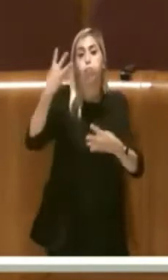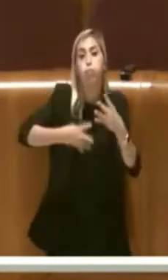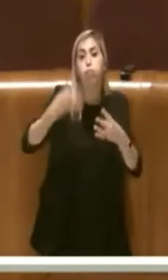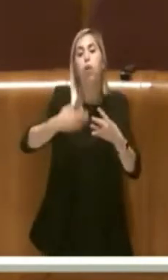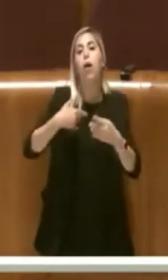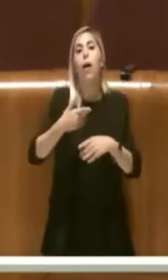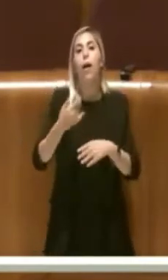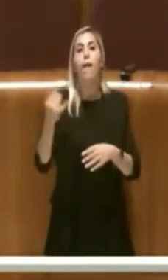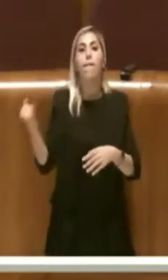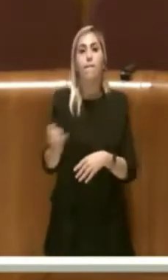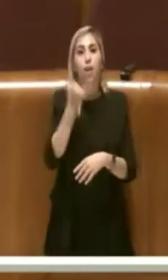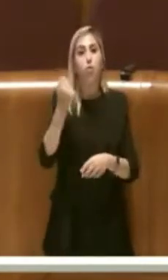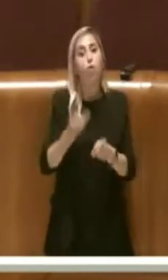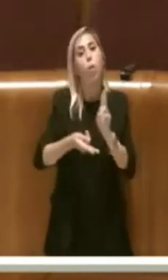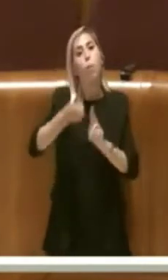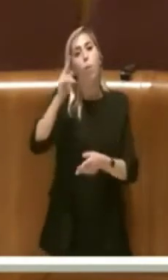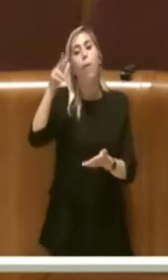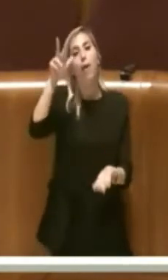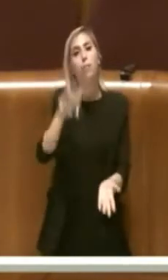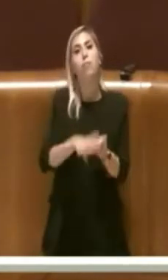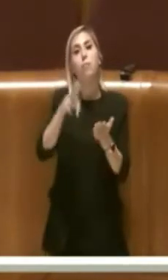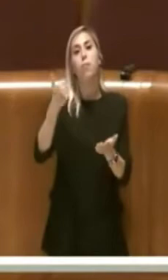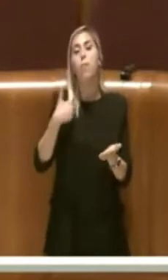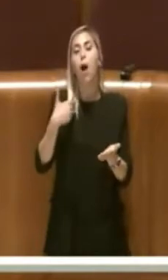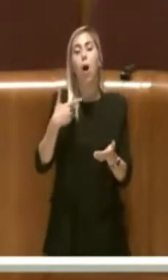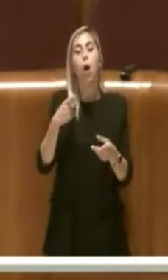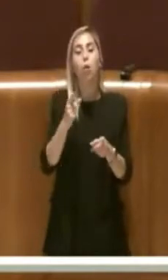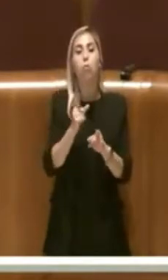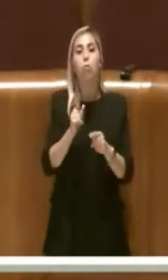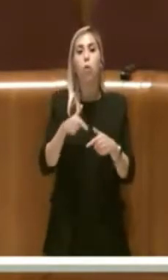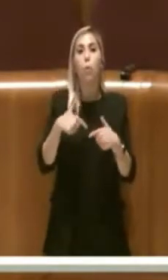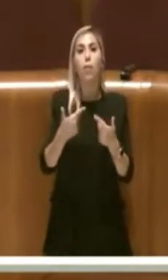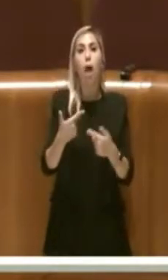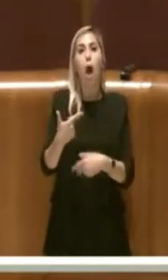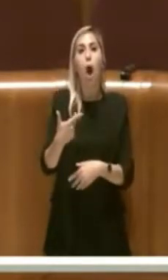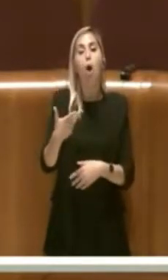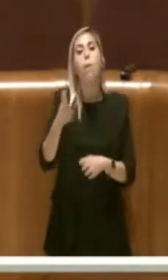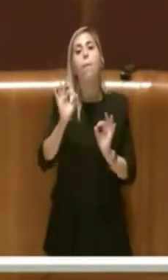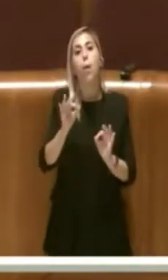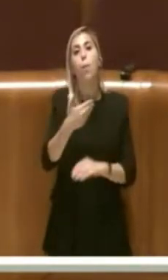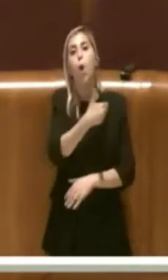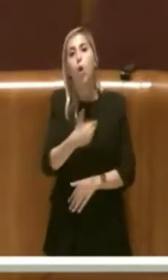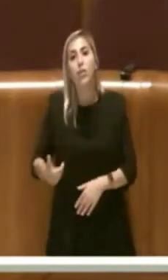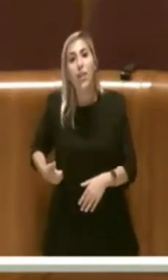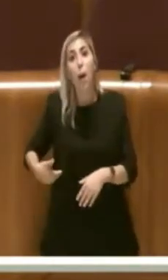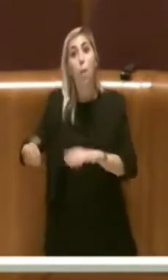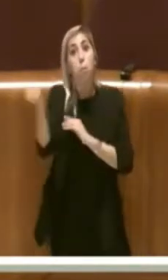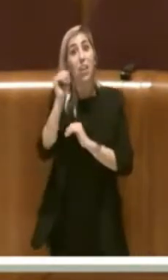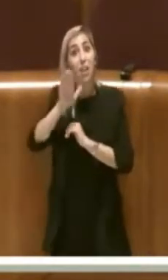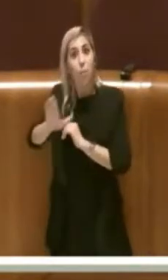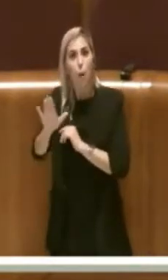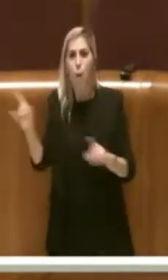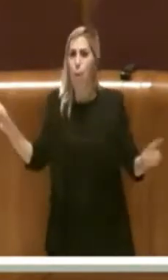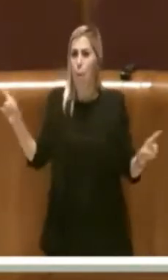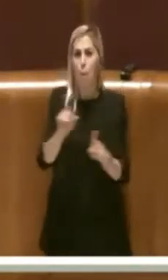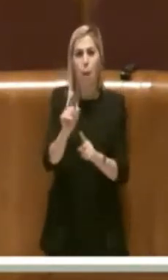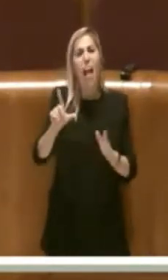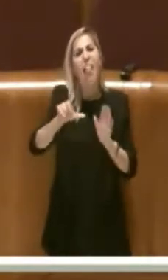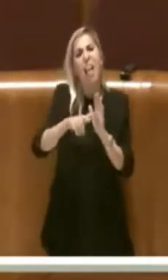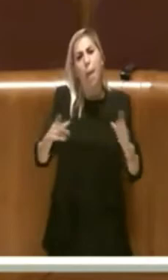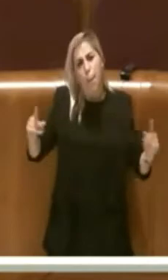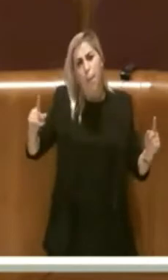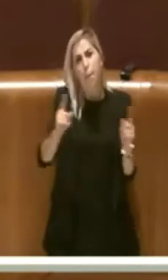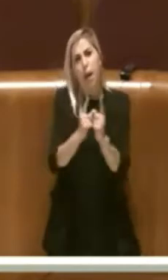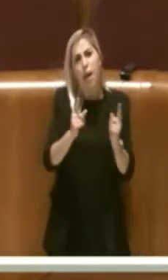di iter approvativo, ma senza privare, secondo noi, il consigliere dei propri poteri, differendo anche a volte le tempistiche di